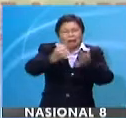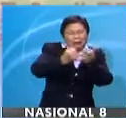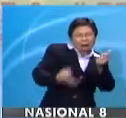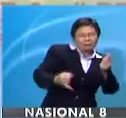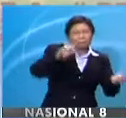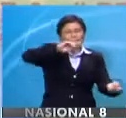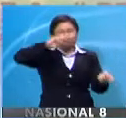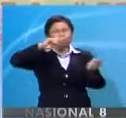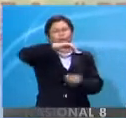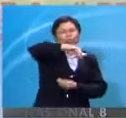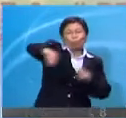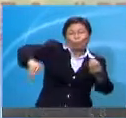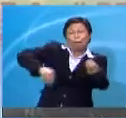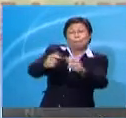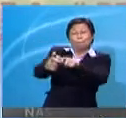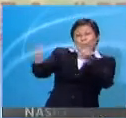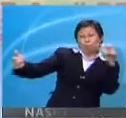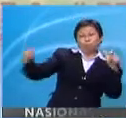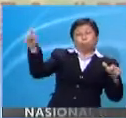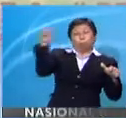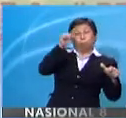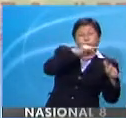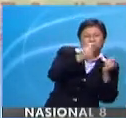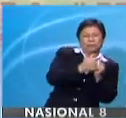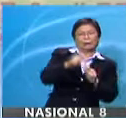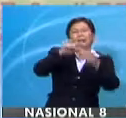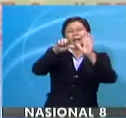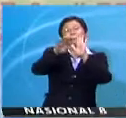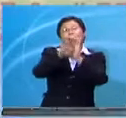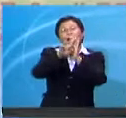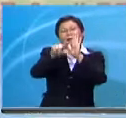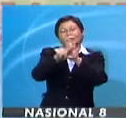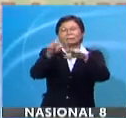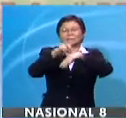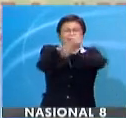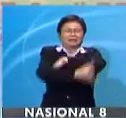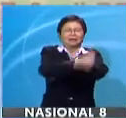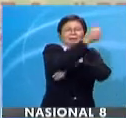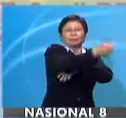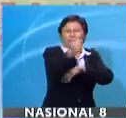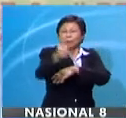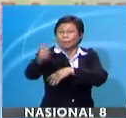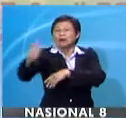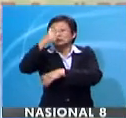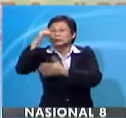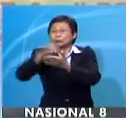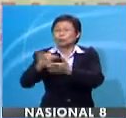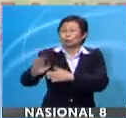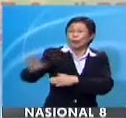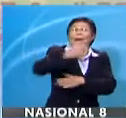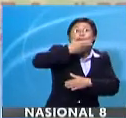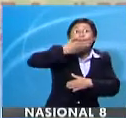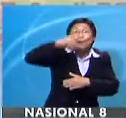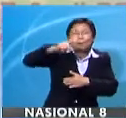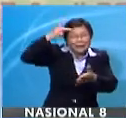menerusi perubahan besar dan juga drastik dengan pelbagai latar belakang di negara masing-masing. Dan justru mereka perlu